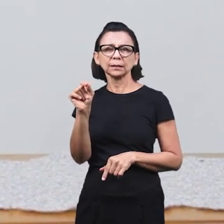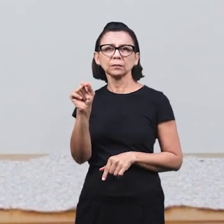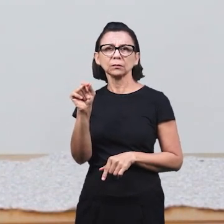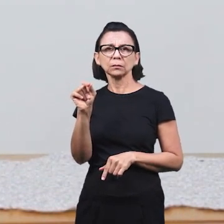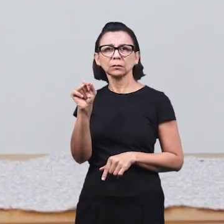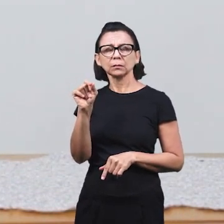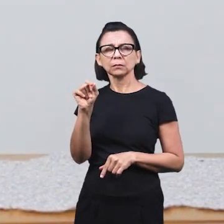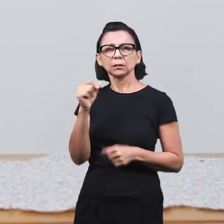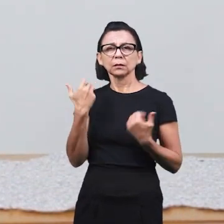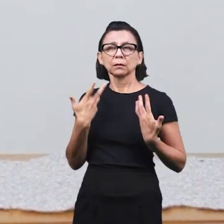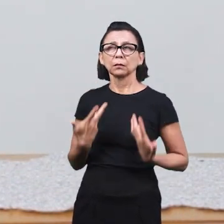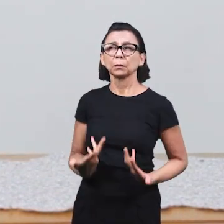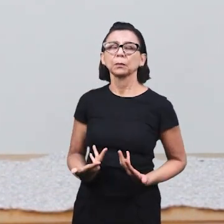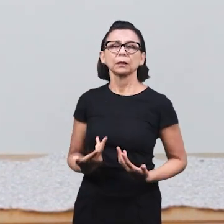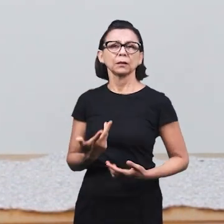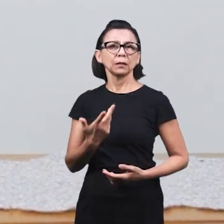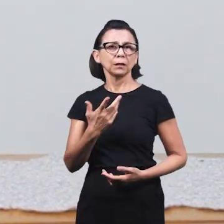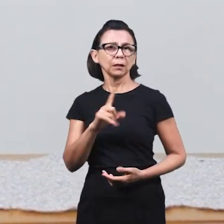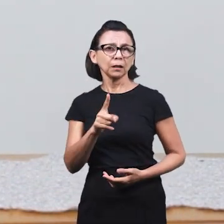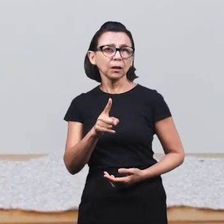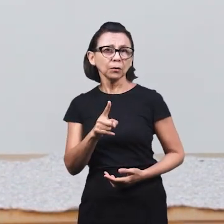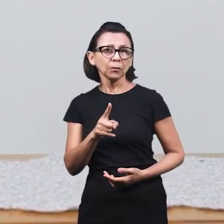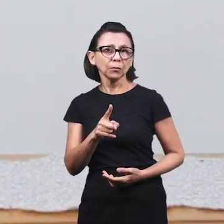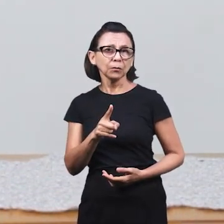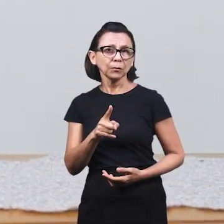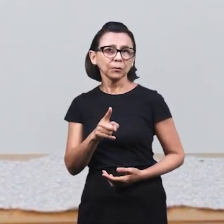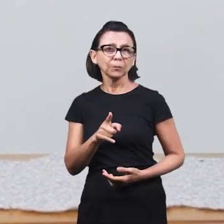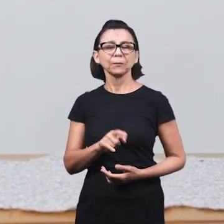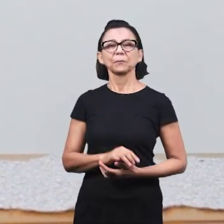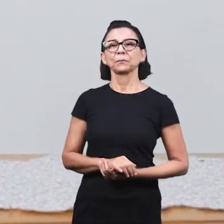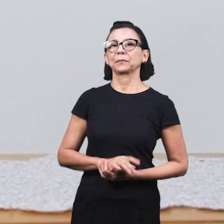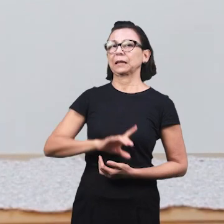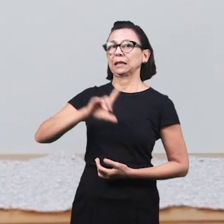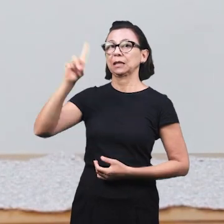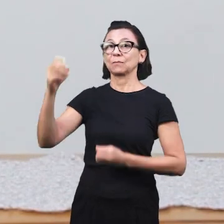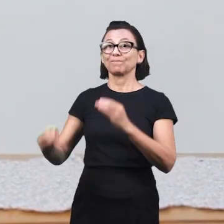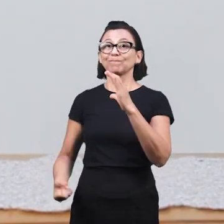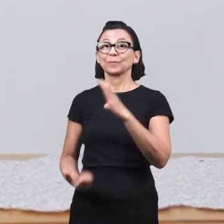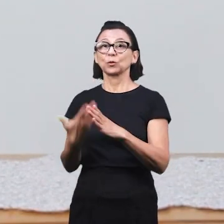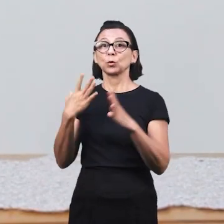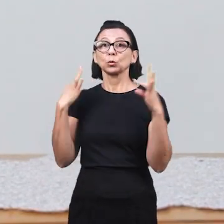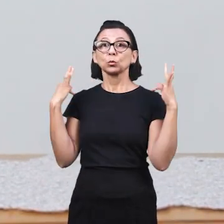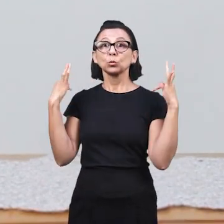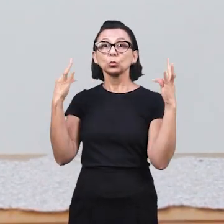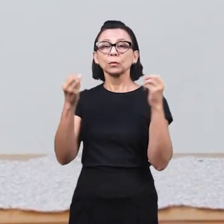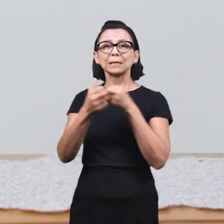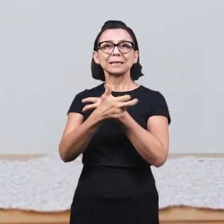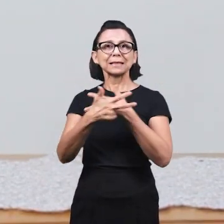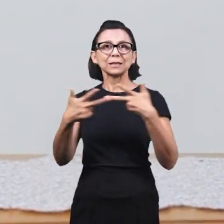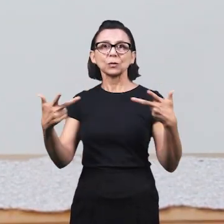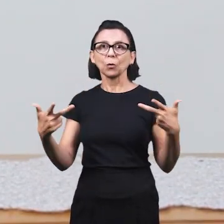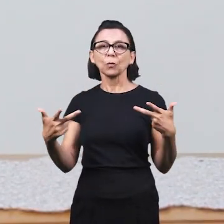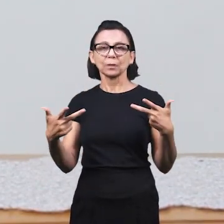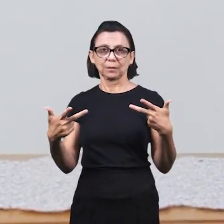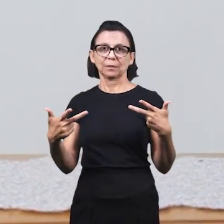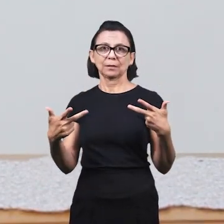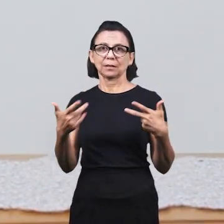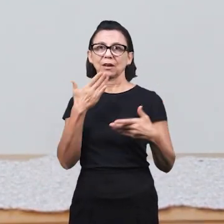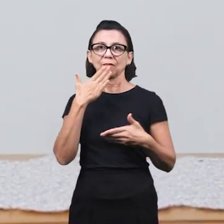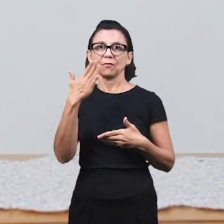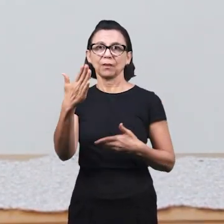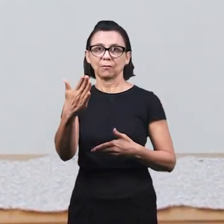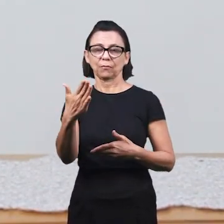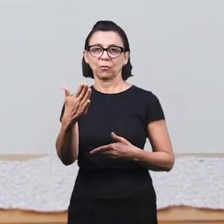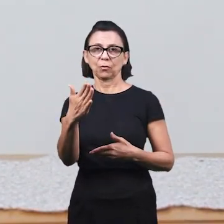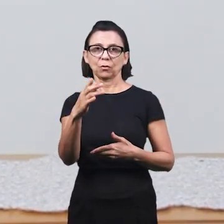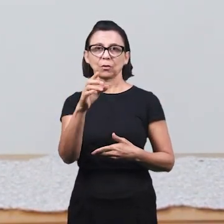Это тоже относится к сотворению Божьему. Бог сотворил все на благо наше.